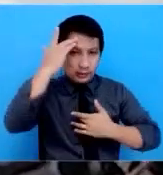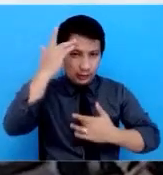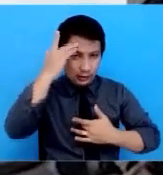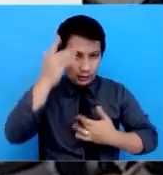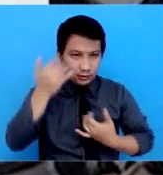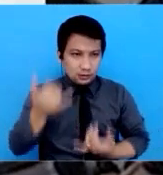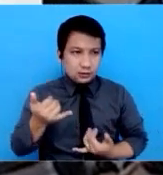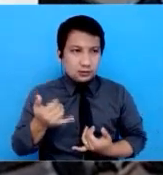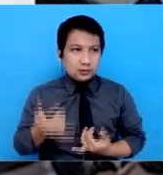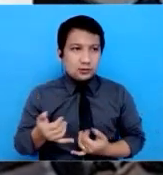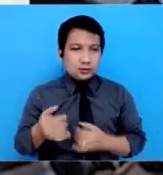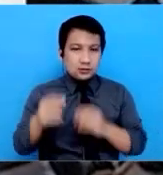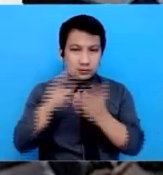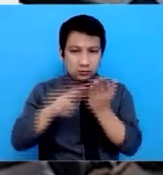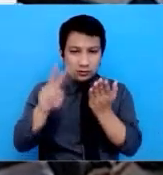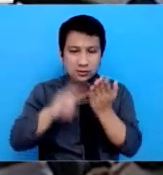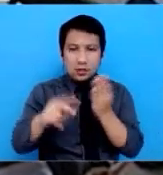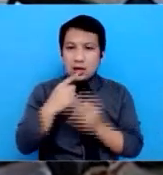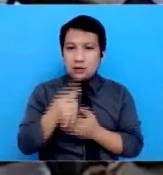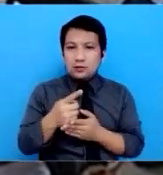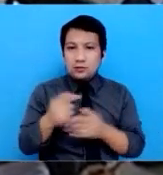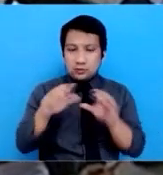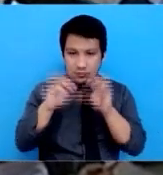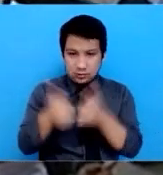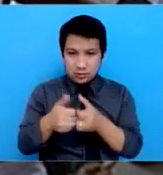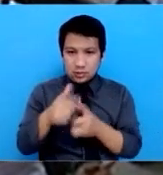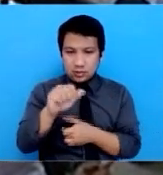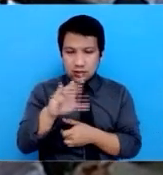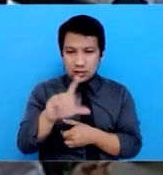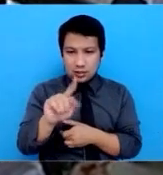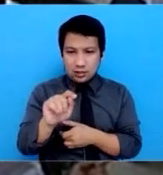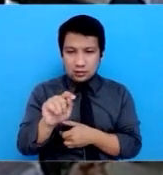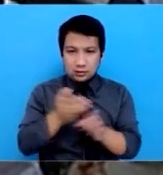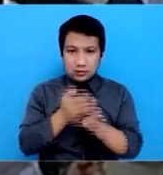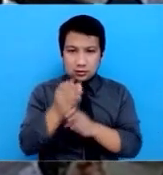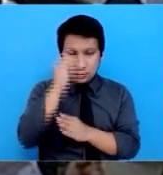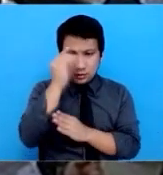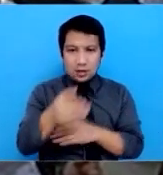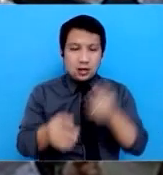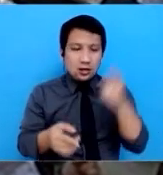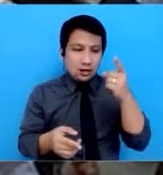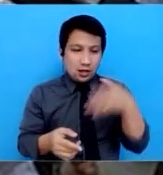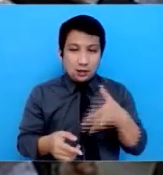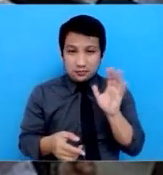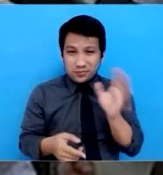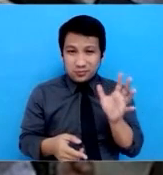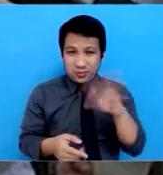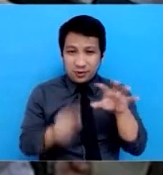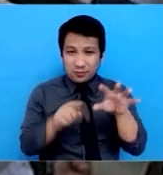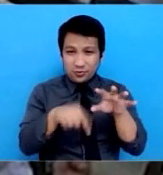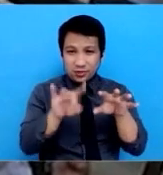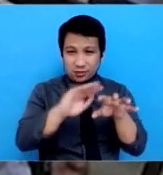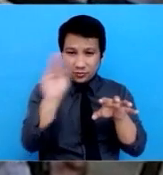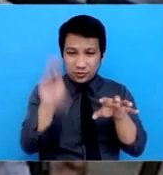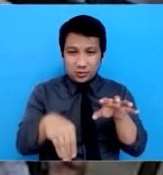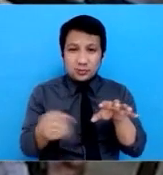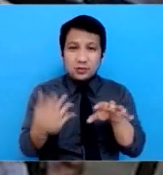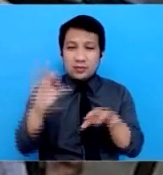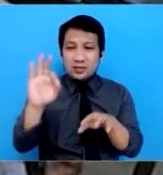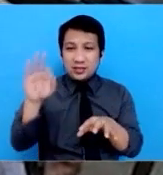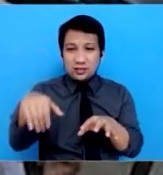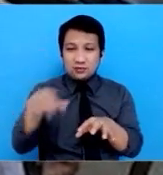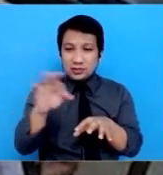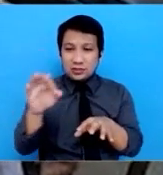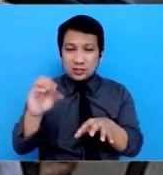Sa survey nga na ginawa ng Alliance of Concerned Teachers, lagpas kalahati o 55.8% sa higit